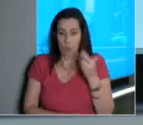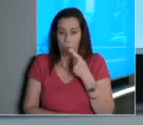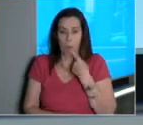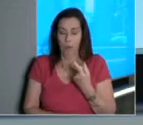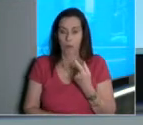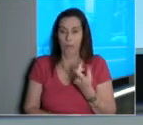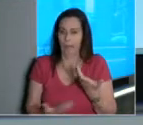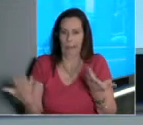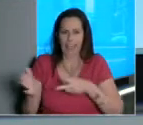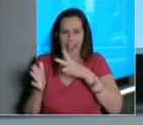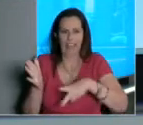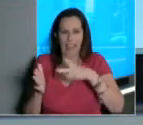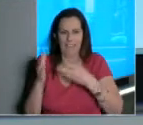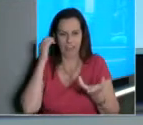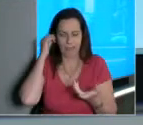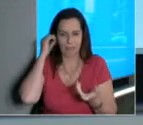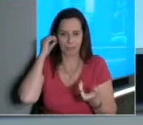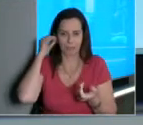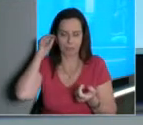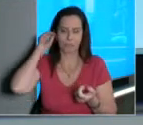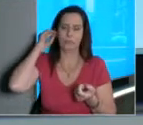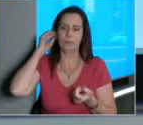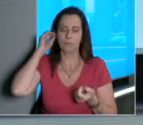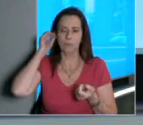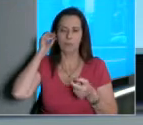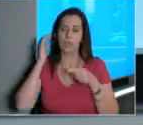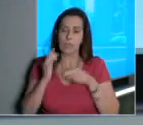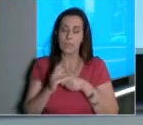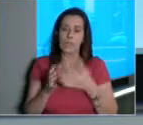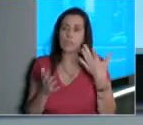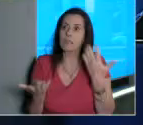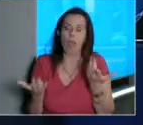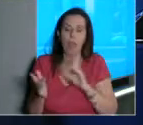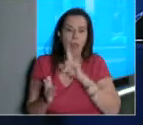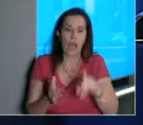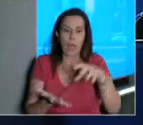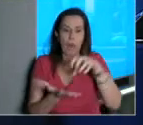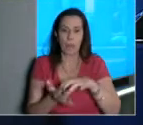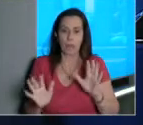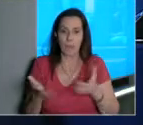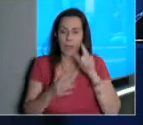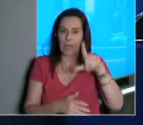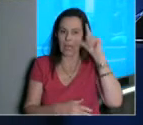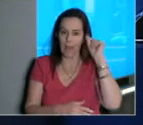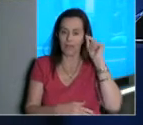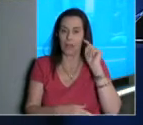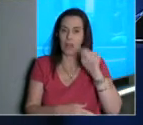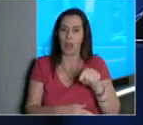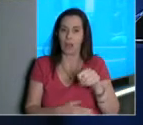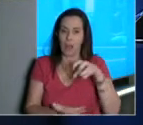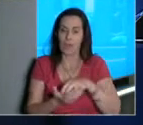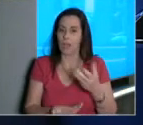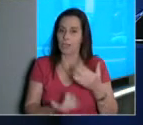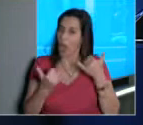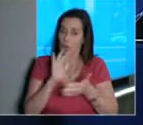ודינה, רחוקות מאוד מביצוע. זה היה העורק שלנו להגיע במהירות לתל אביב, להגיע לפופיק של